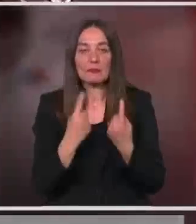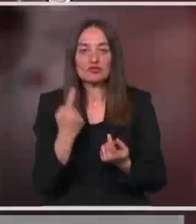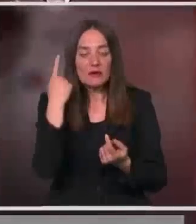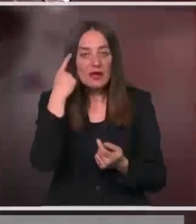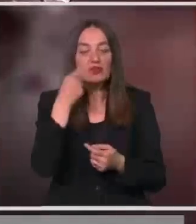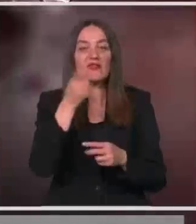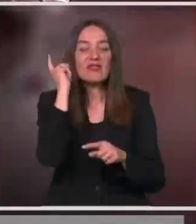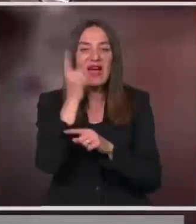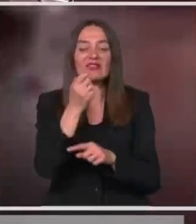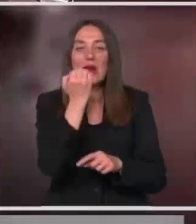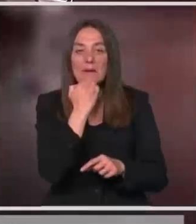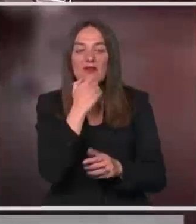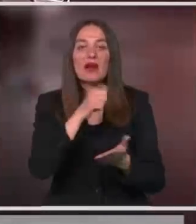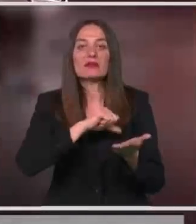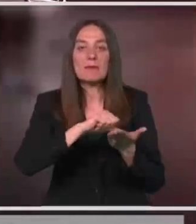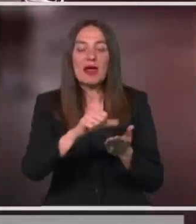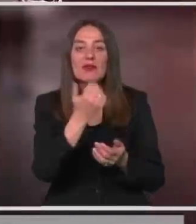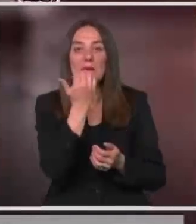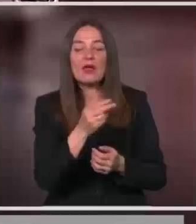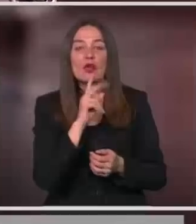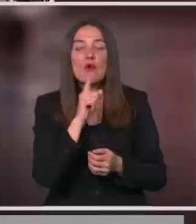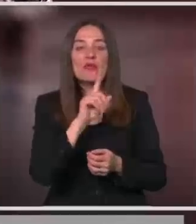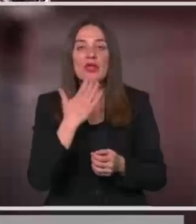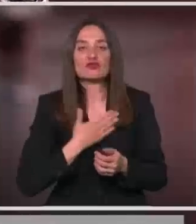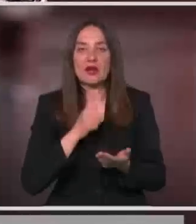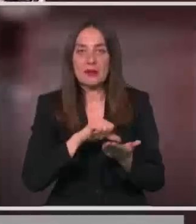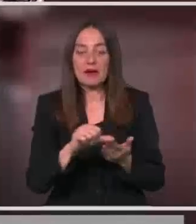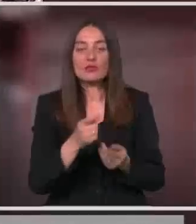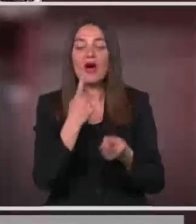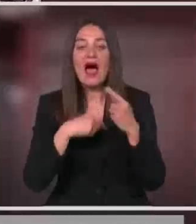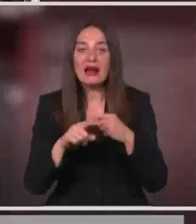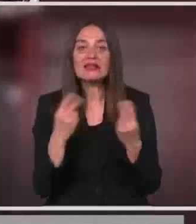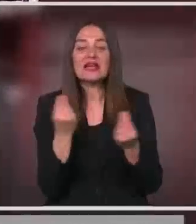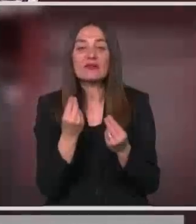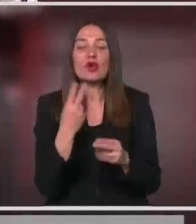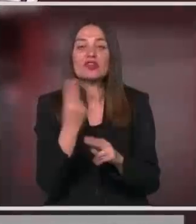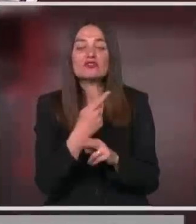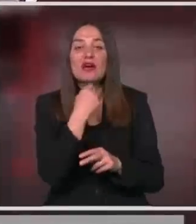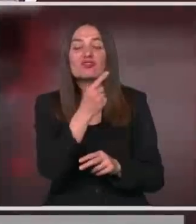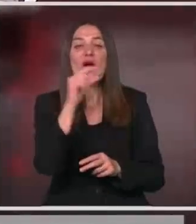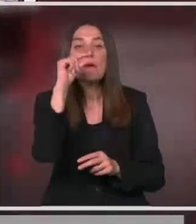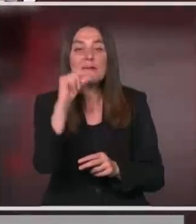da vi naterate privatnika da plati platu koju on želi da plati. Ali zato država kaže